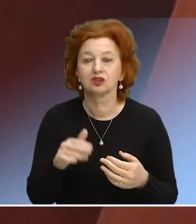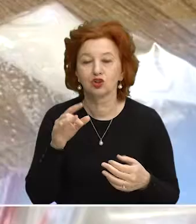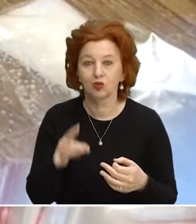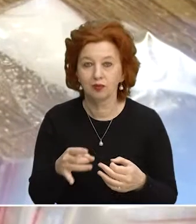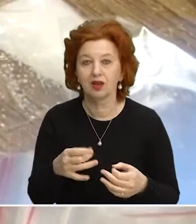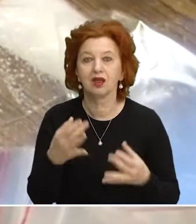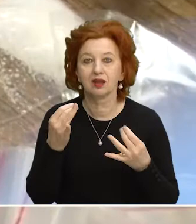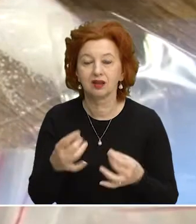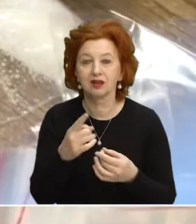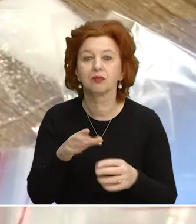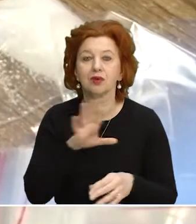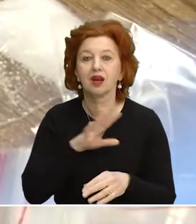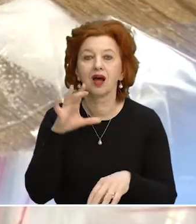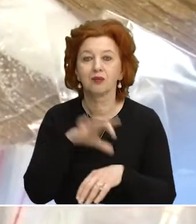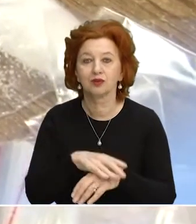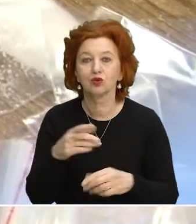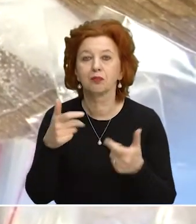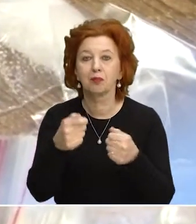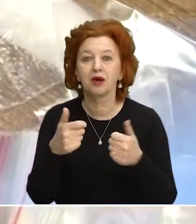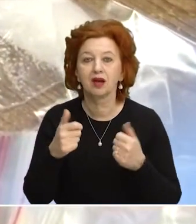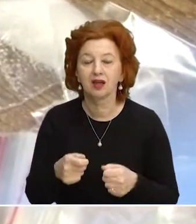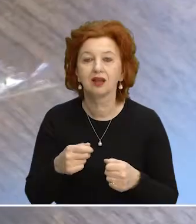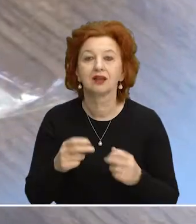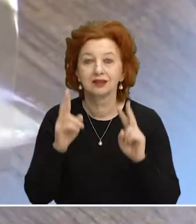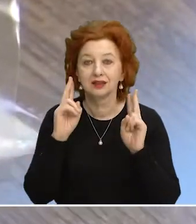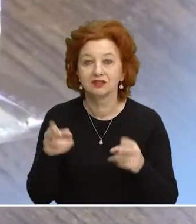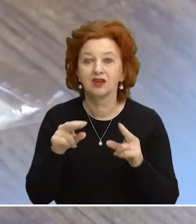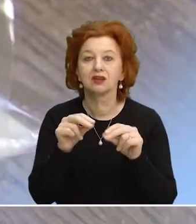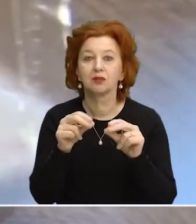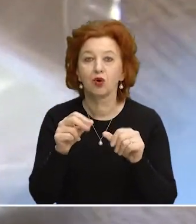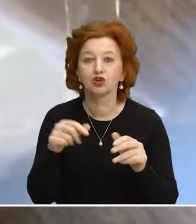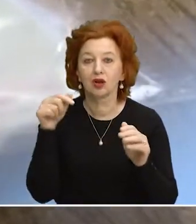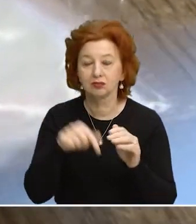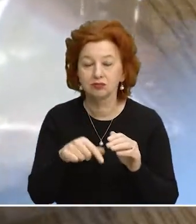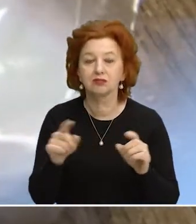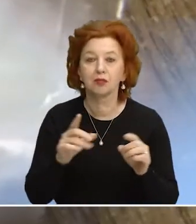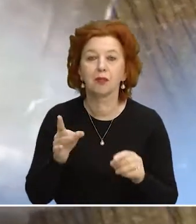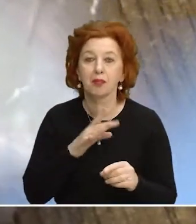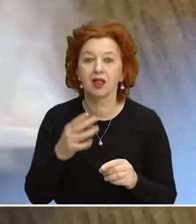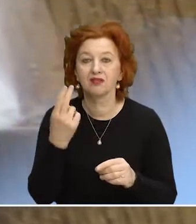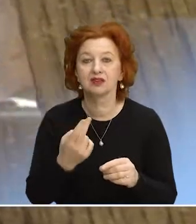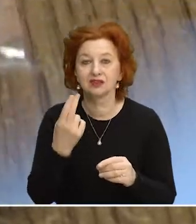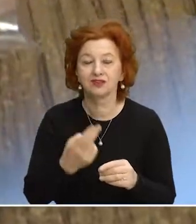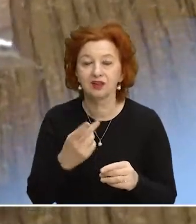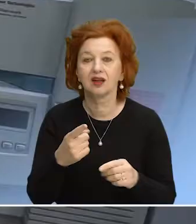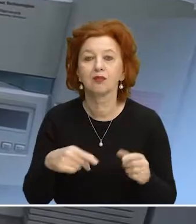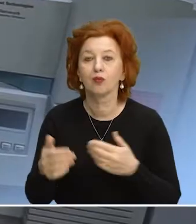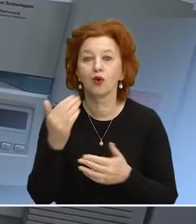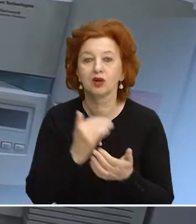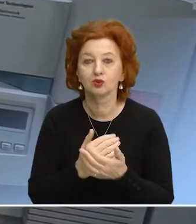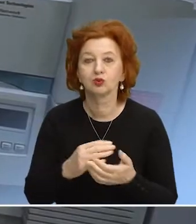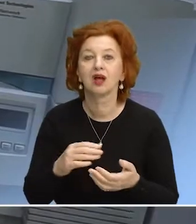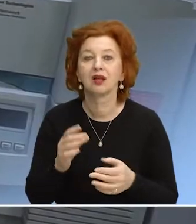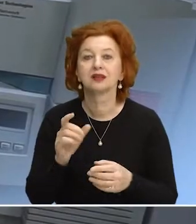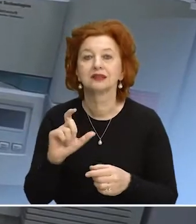рублей. Также у мужчины были обнаружены полимерные пакеты с неизвестным порошкообразным веществом белого цвета внутри. По